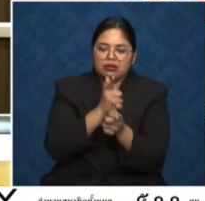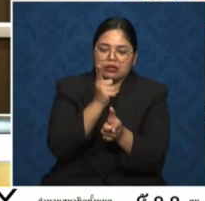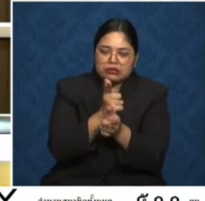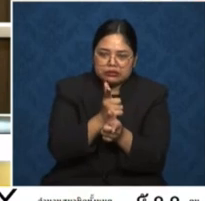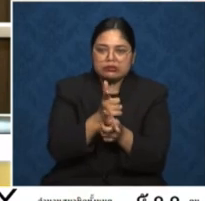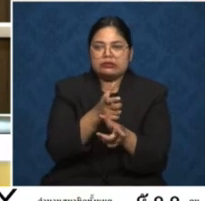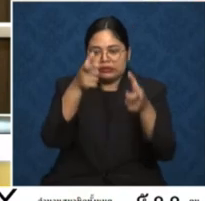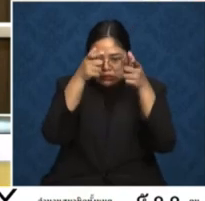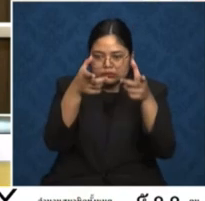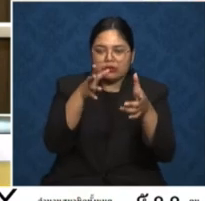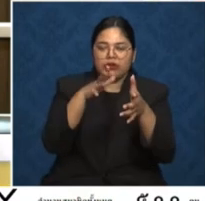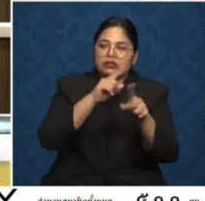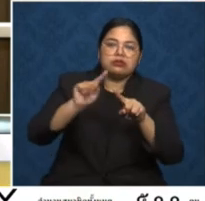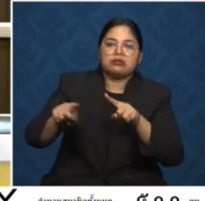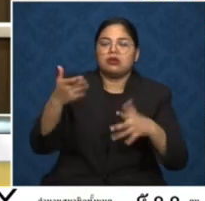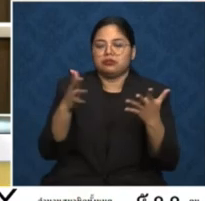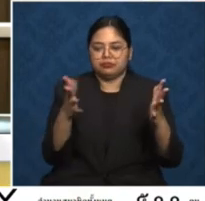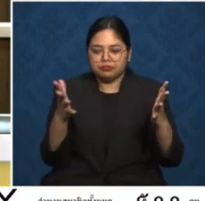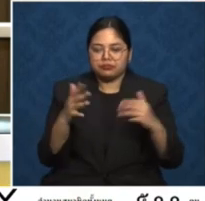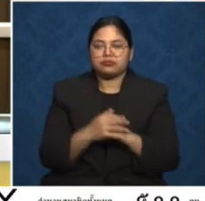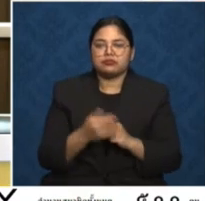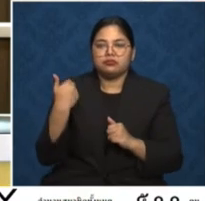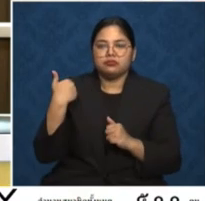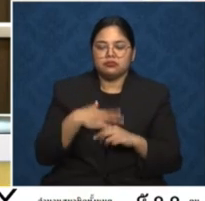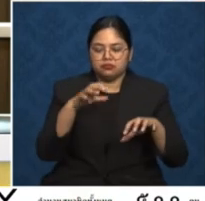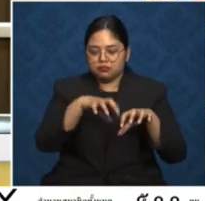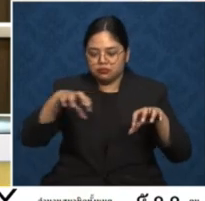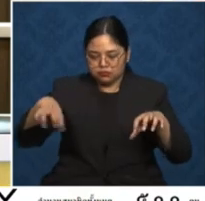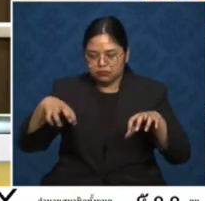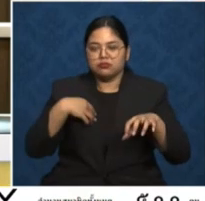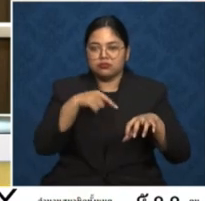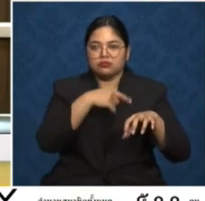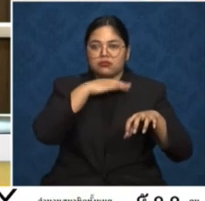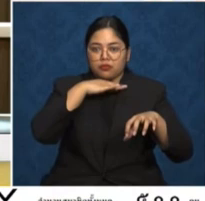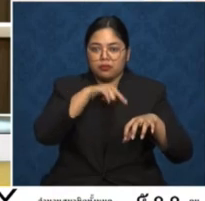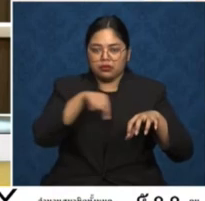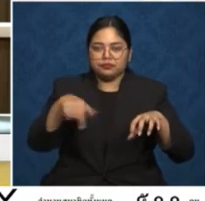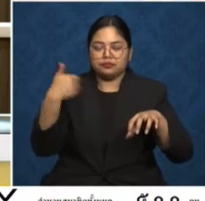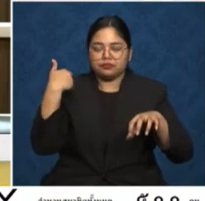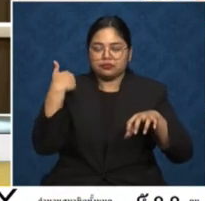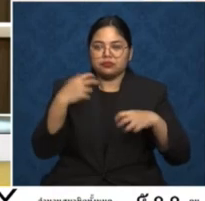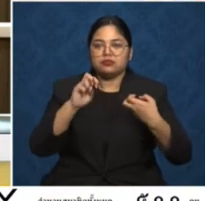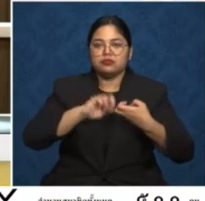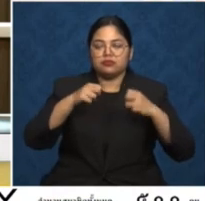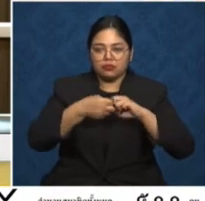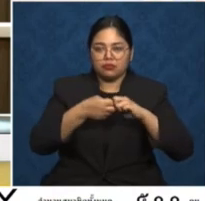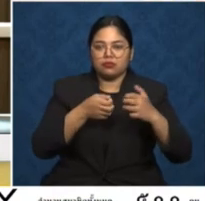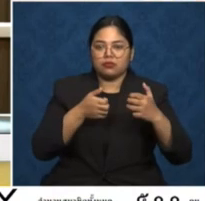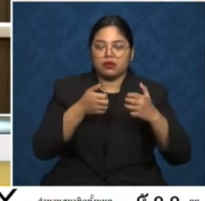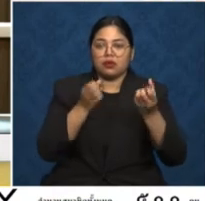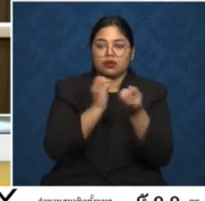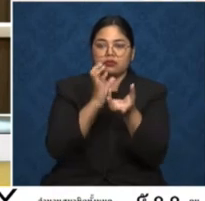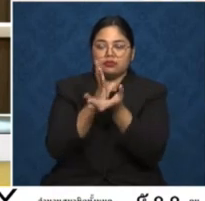ราะนั้นใน 3-4 หมู่บ้านนี้มีสถานีสูบน้ำที่ทำการไม่ได้มาหลายสิบ